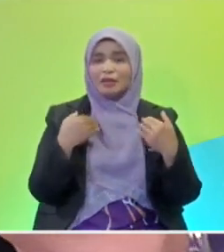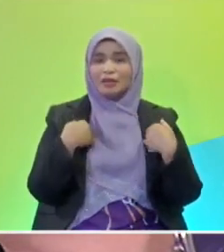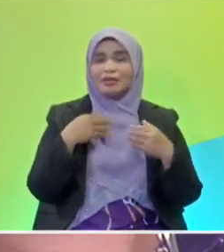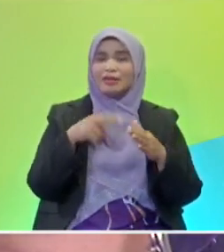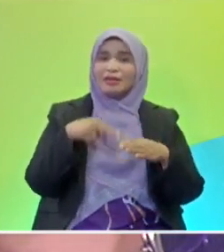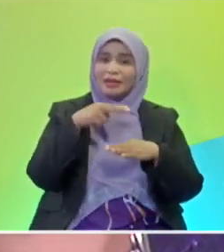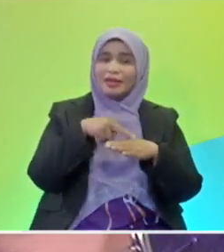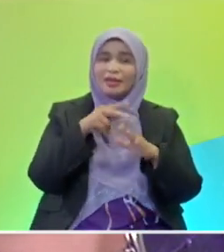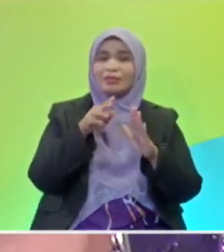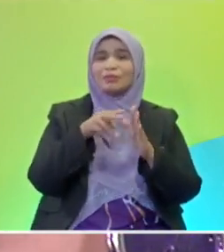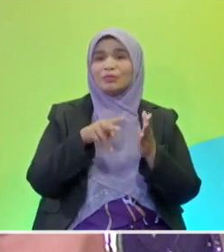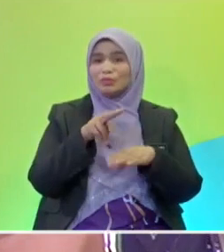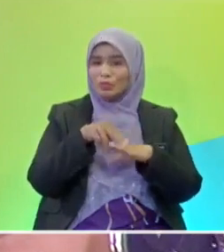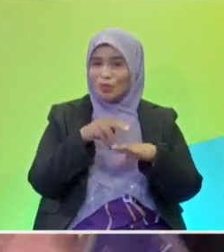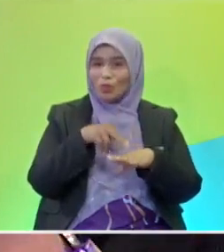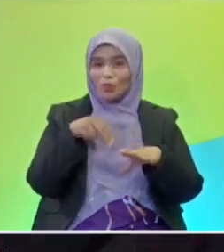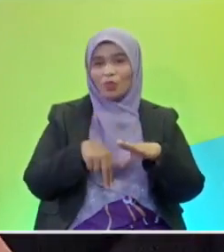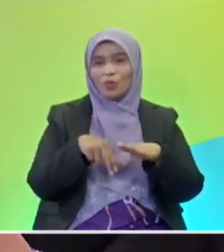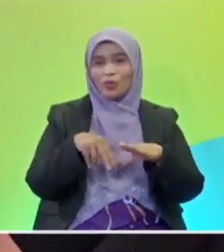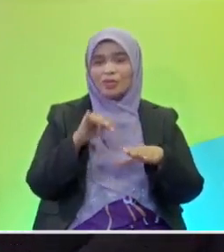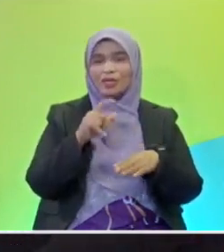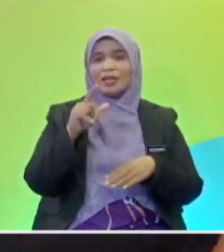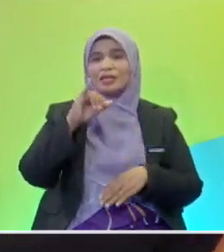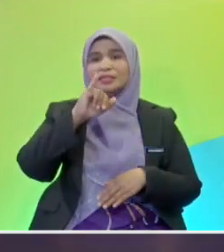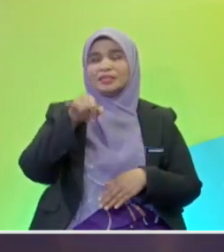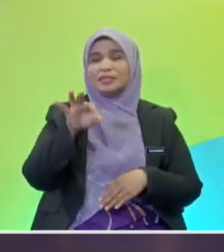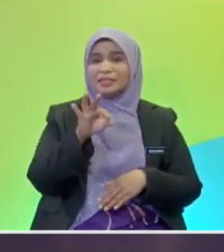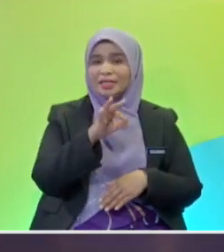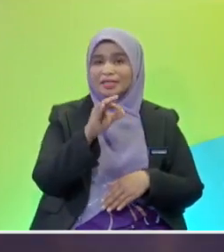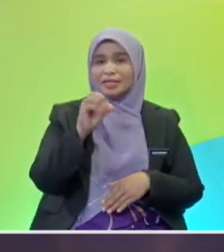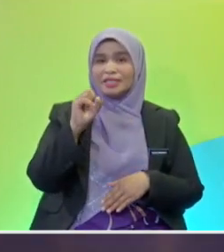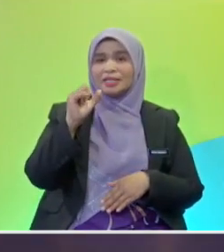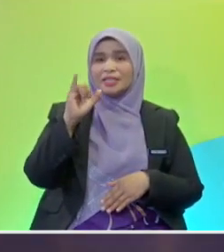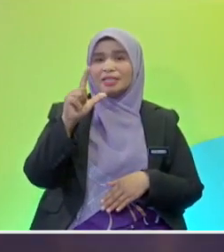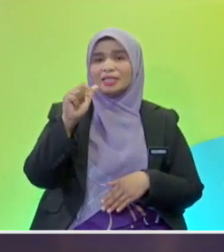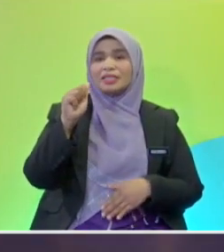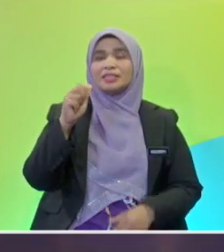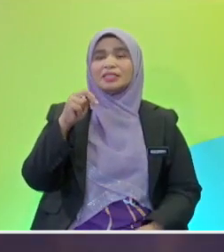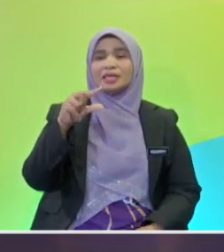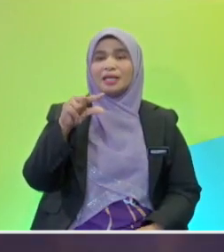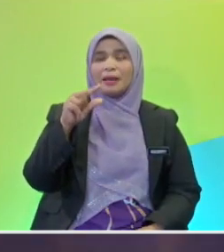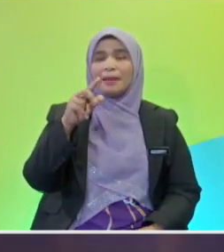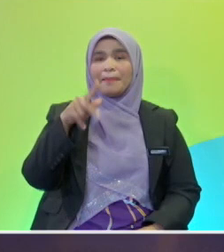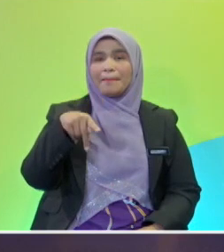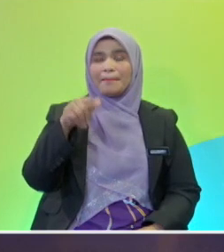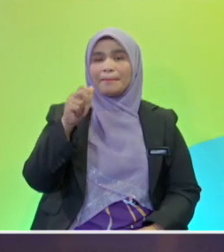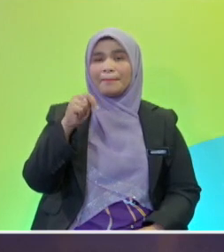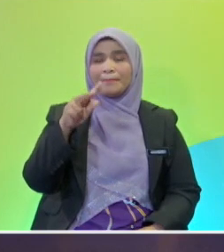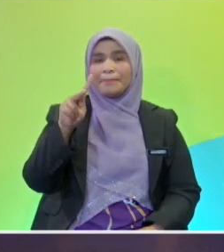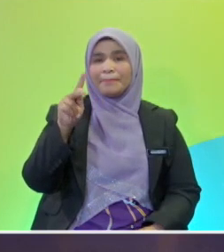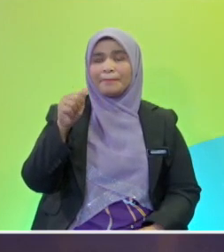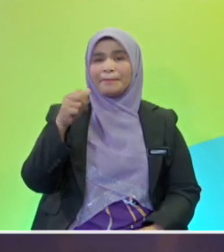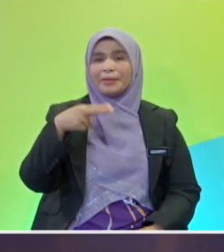turun zigzag zigzag ini ini ialah jahitan silang pangkar Yes bagus okey Mira murid yang